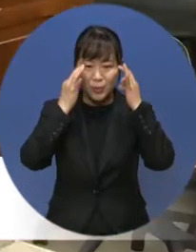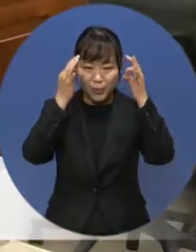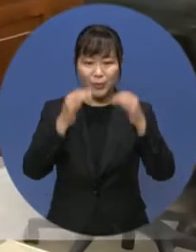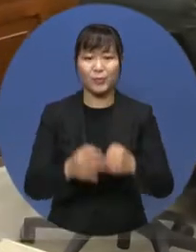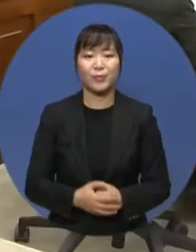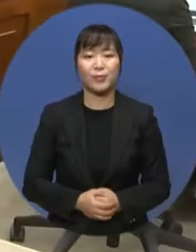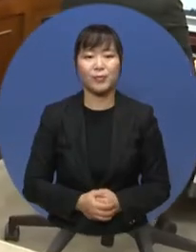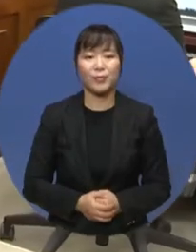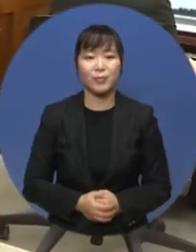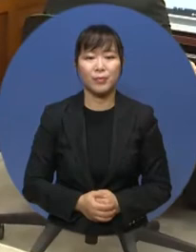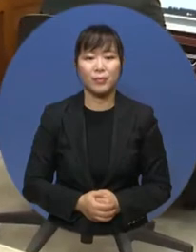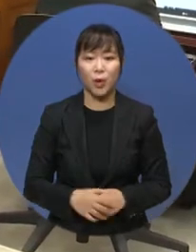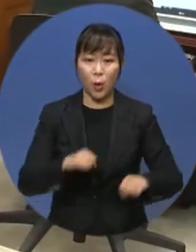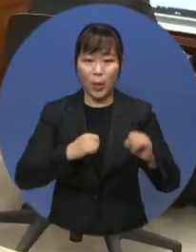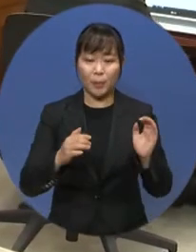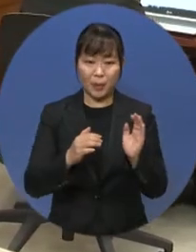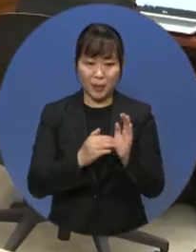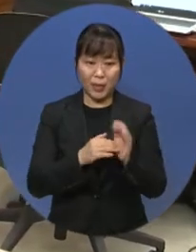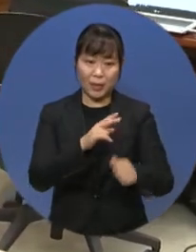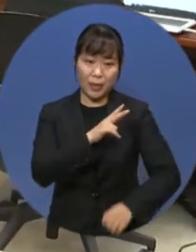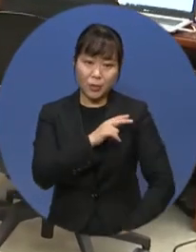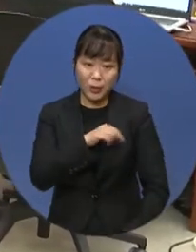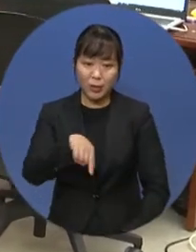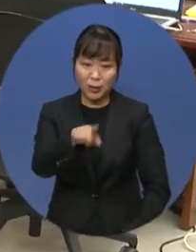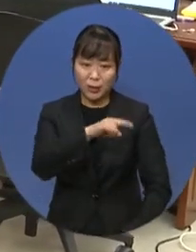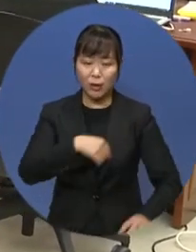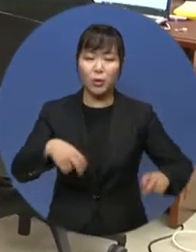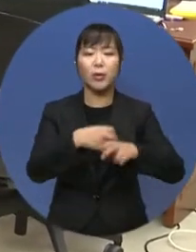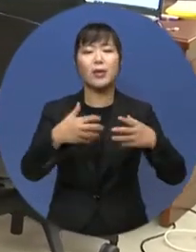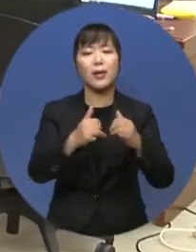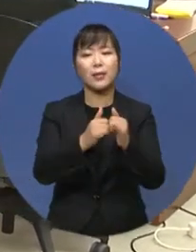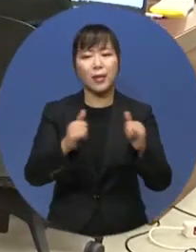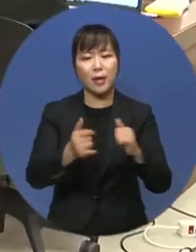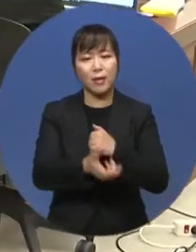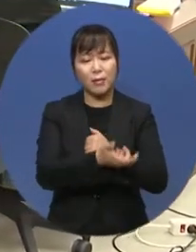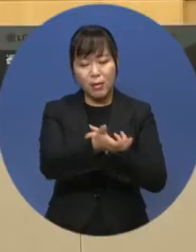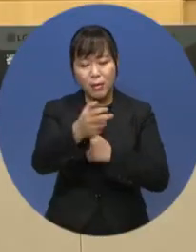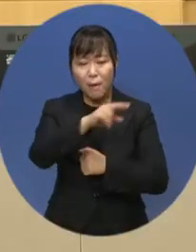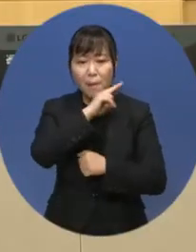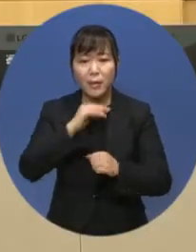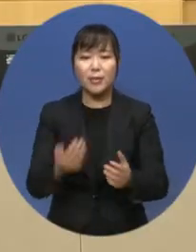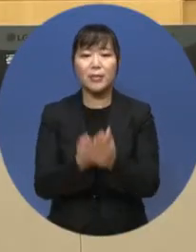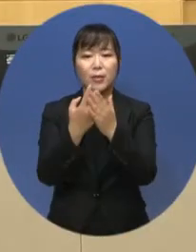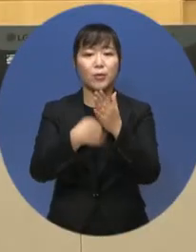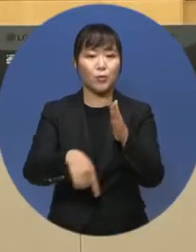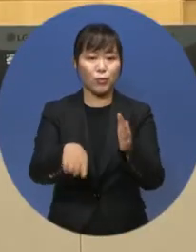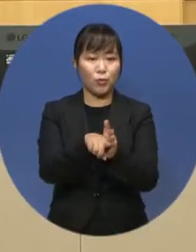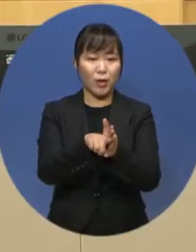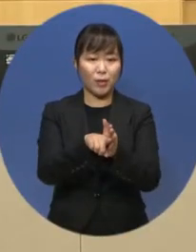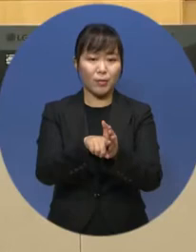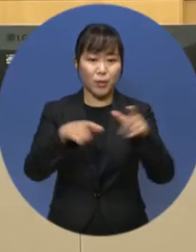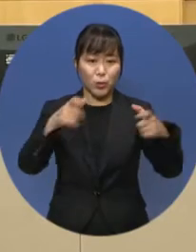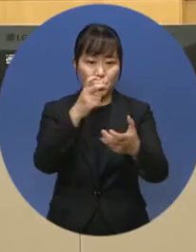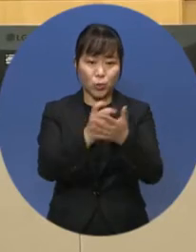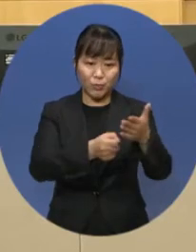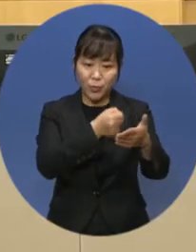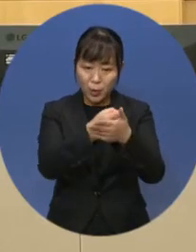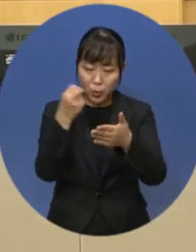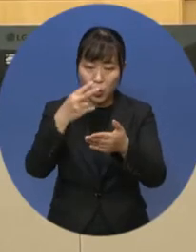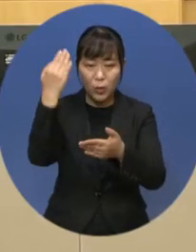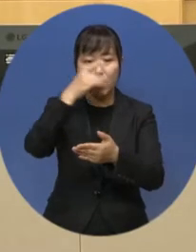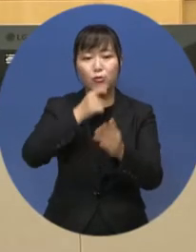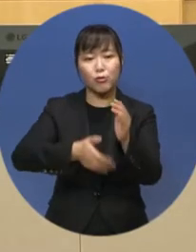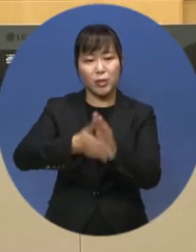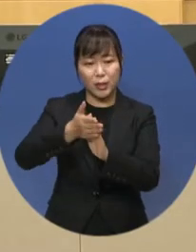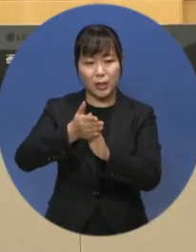노력하겠습니다. 활동을 마친 의원들은 교통약자의 이동 편의 증진을 위한 조례 제정과